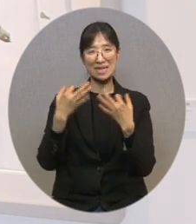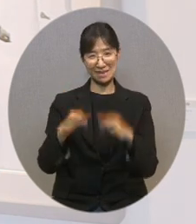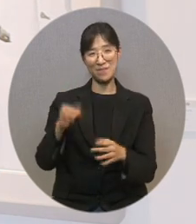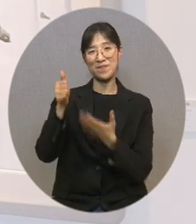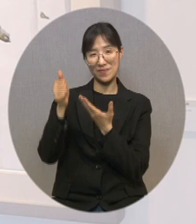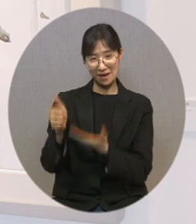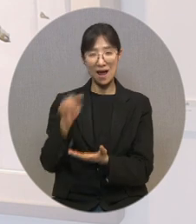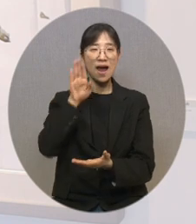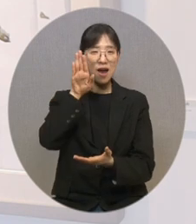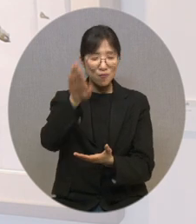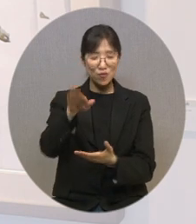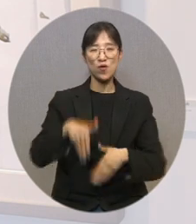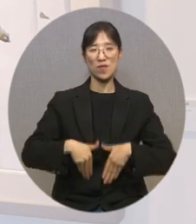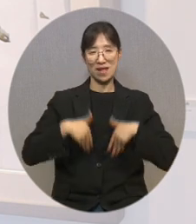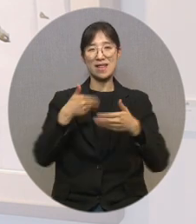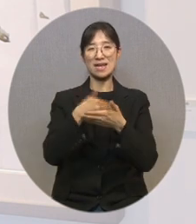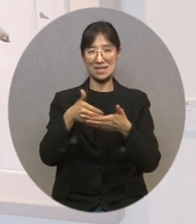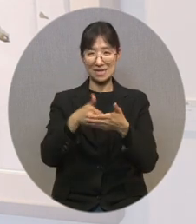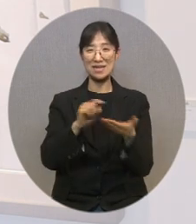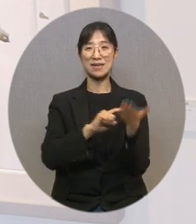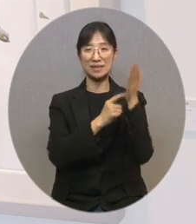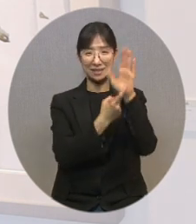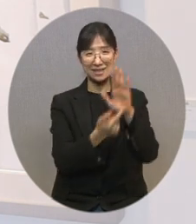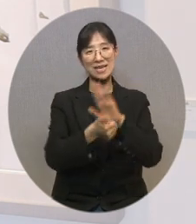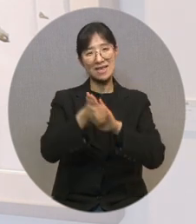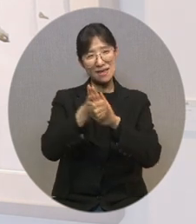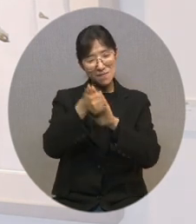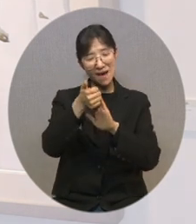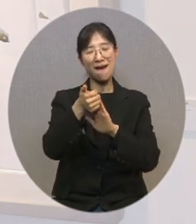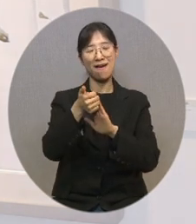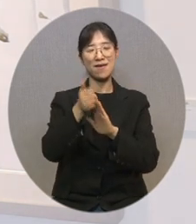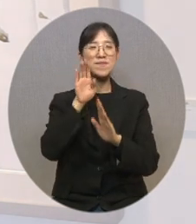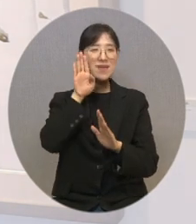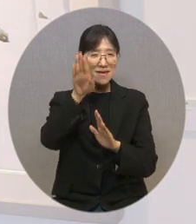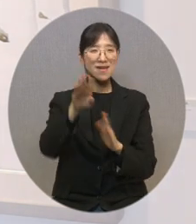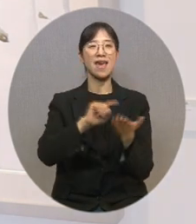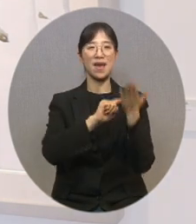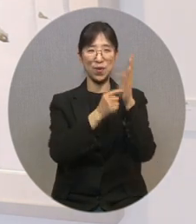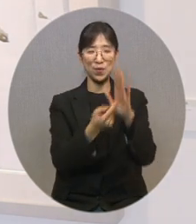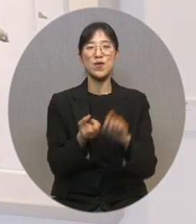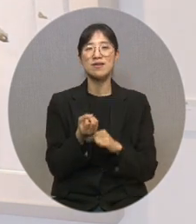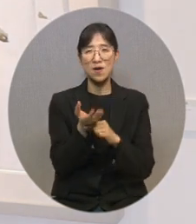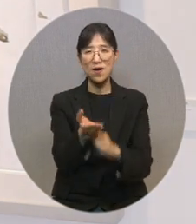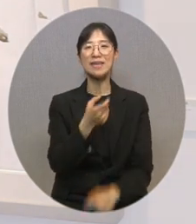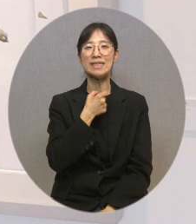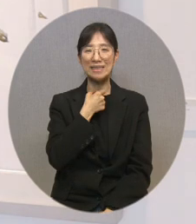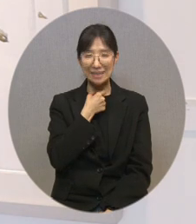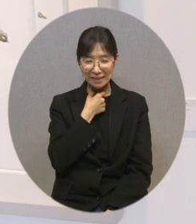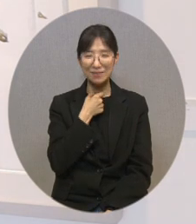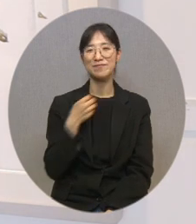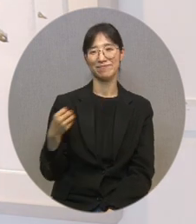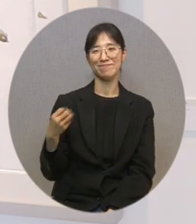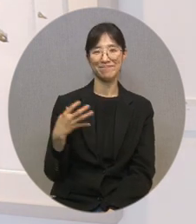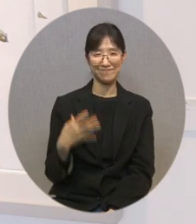작가는 앞으로도 따뜻한 그림을 통해 희망찬 내일을 관람객들에게 전달하고